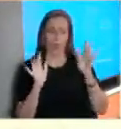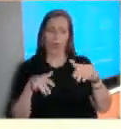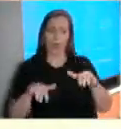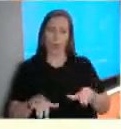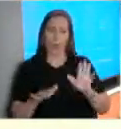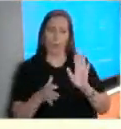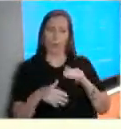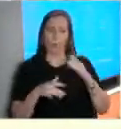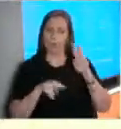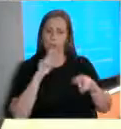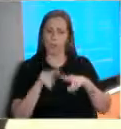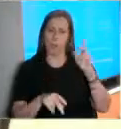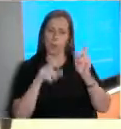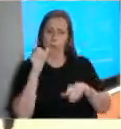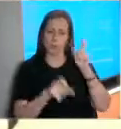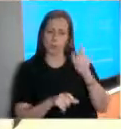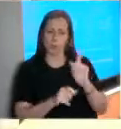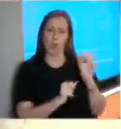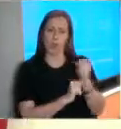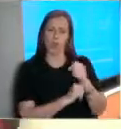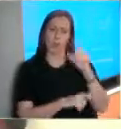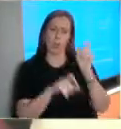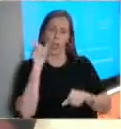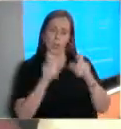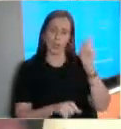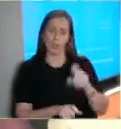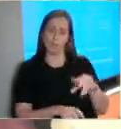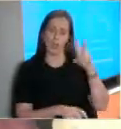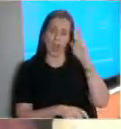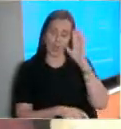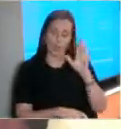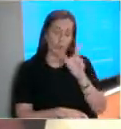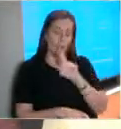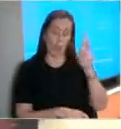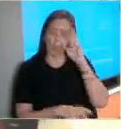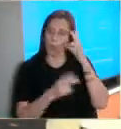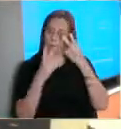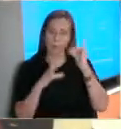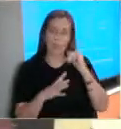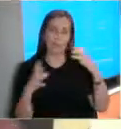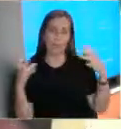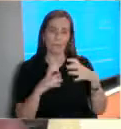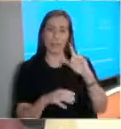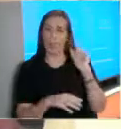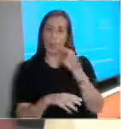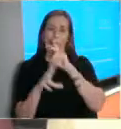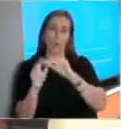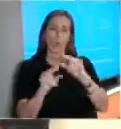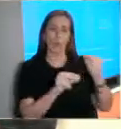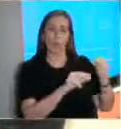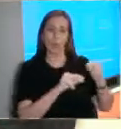שמה, ויטפלו בעם, ולא יזניחו את העם, והליכוד ולא ליכוד, זה לא משנה איזה מפלגה, לכולם אותו